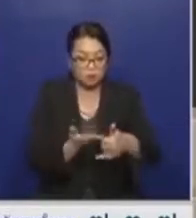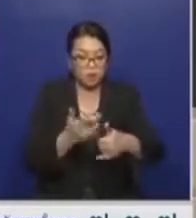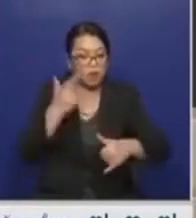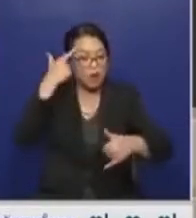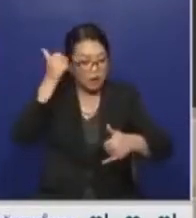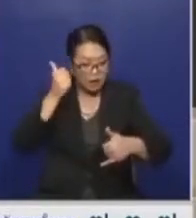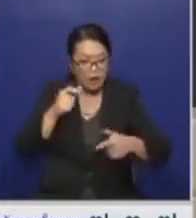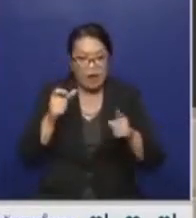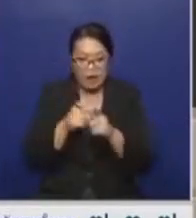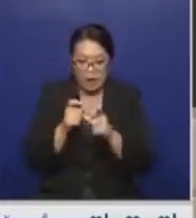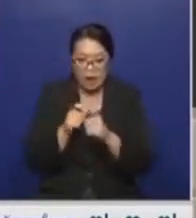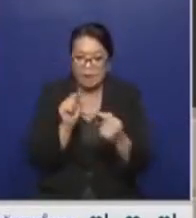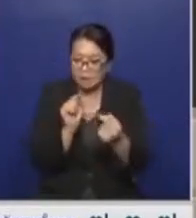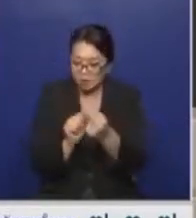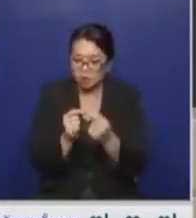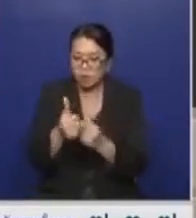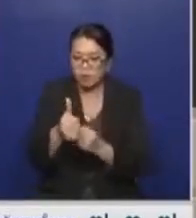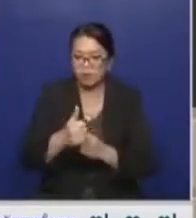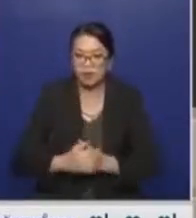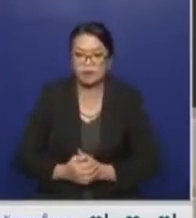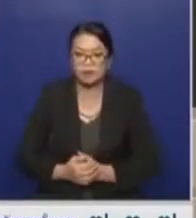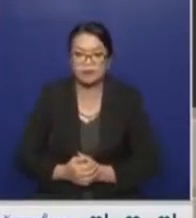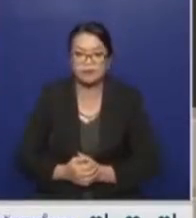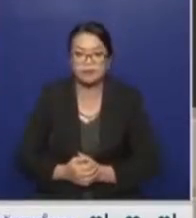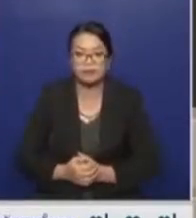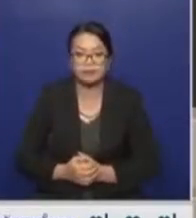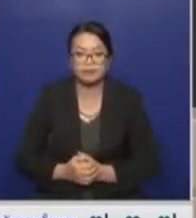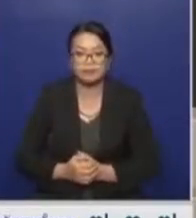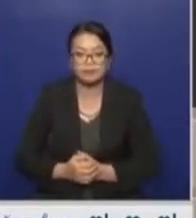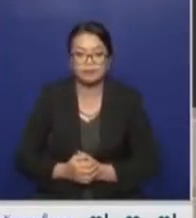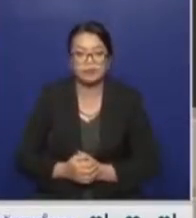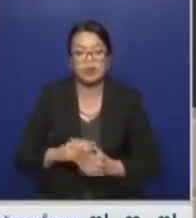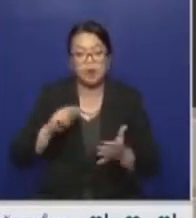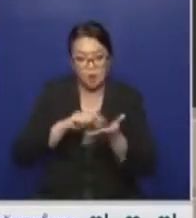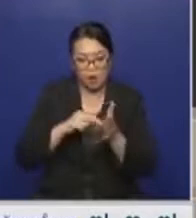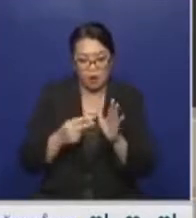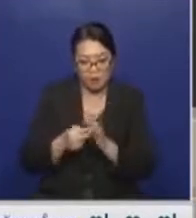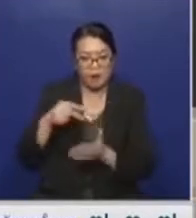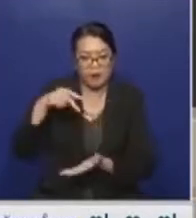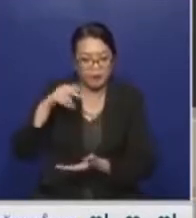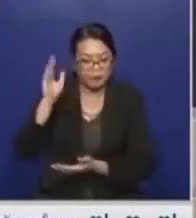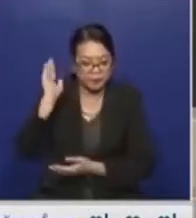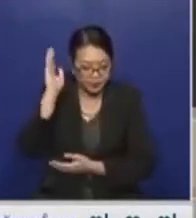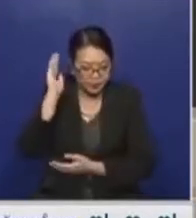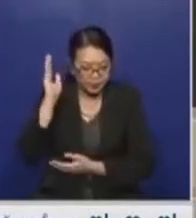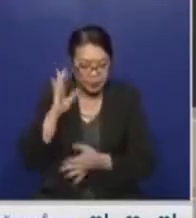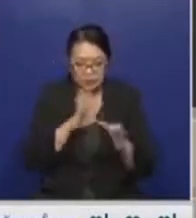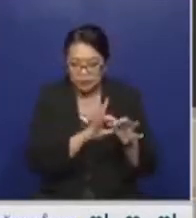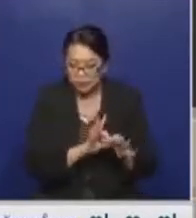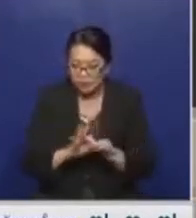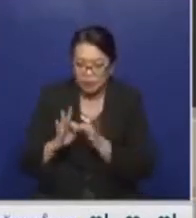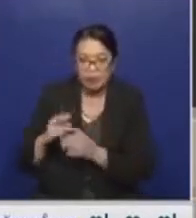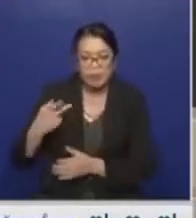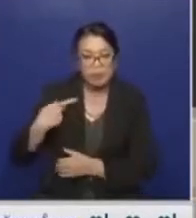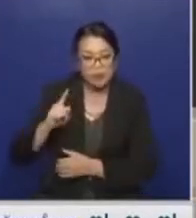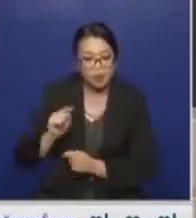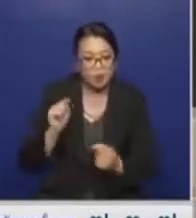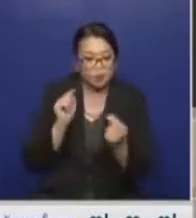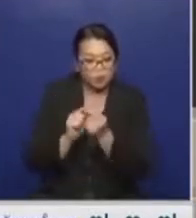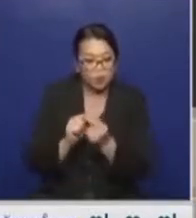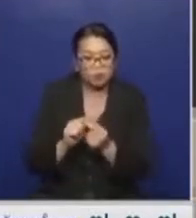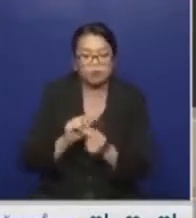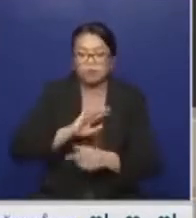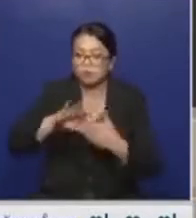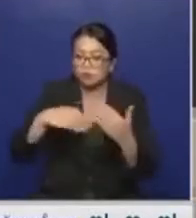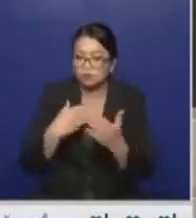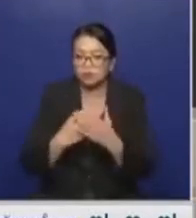ช้คำให้เหมาะสมดีกว่าครับครับความหมายในคำอภิปรายเราจะได้เป็นประโยชน์ต่อส่วนรวม